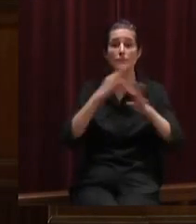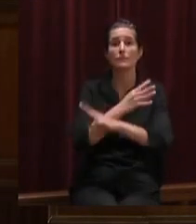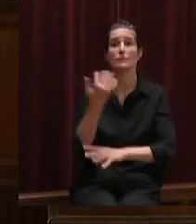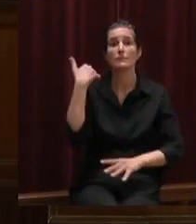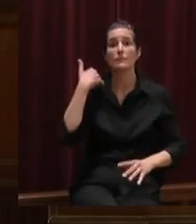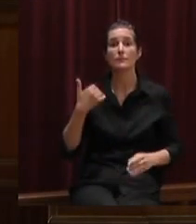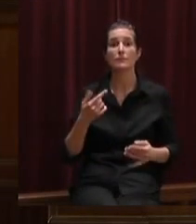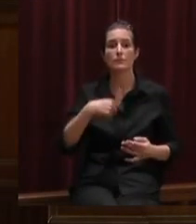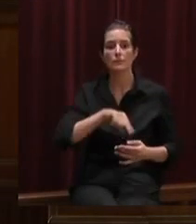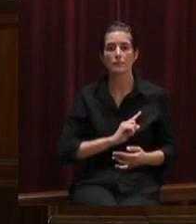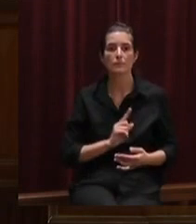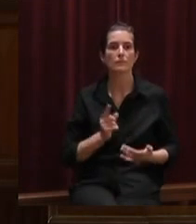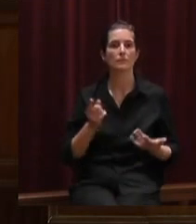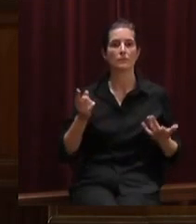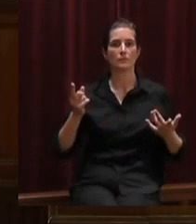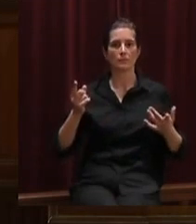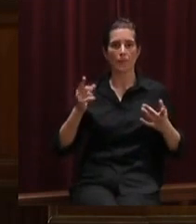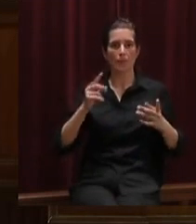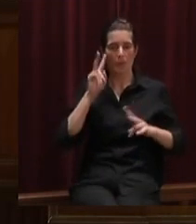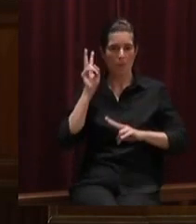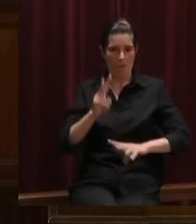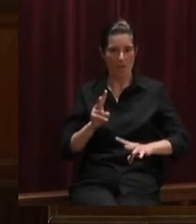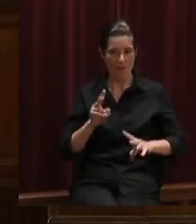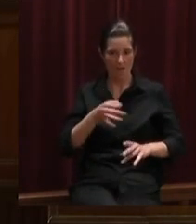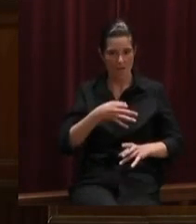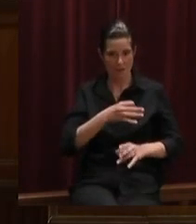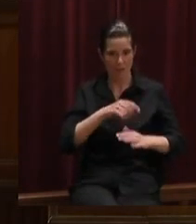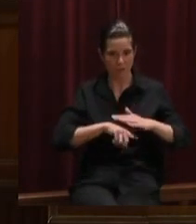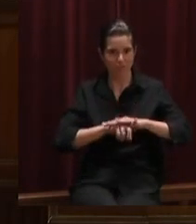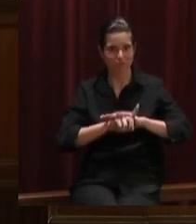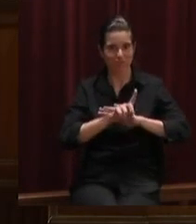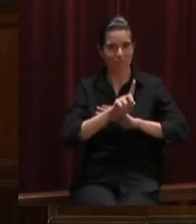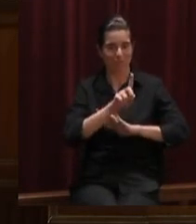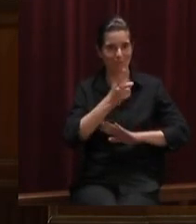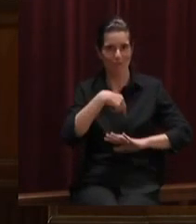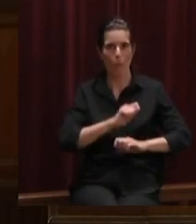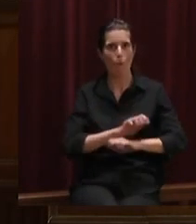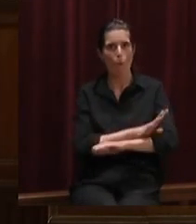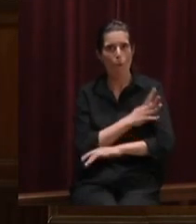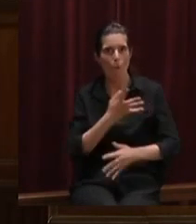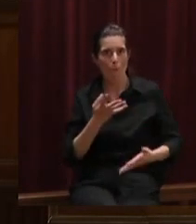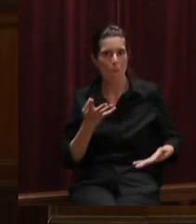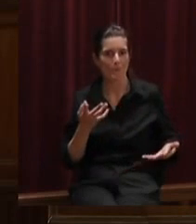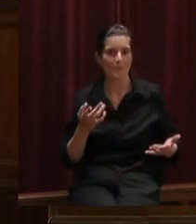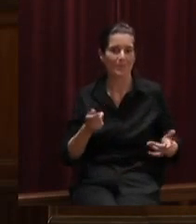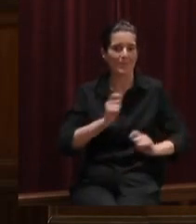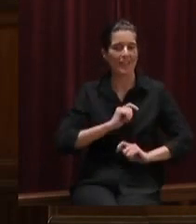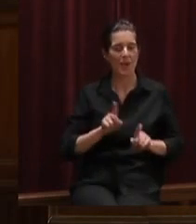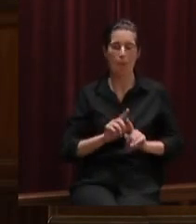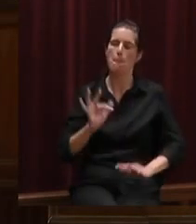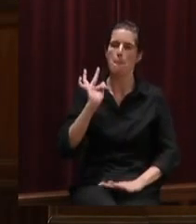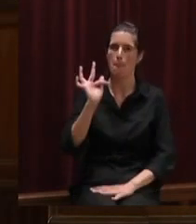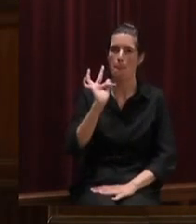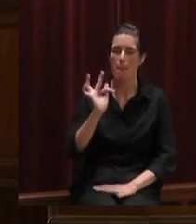una recuperació com la que han aconseguit aquestes illes. Els fets ens han retornat a l'optimisme, però no hi ha res que passi